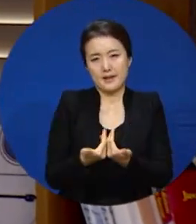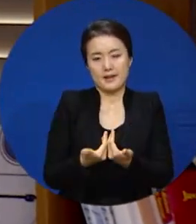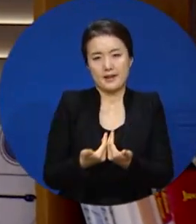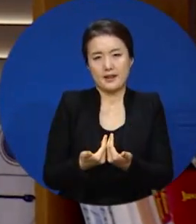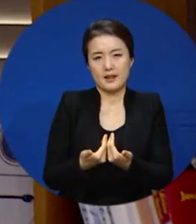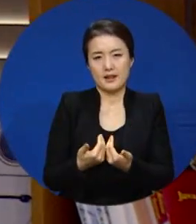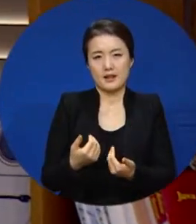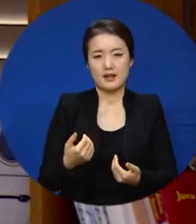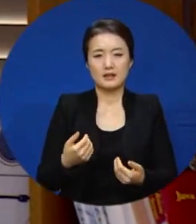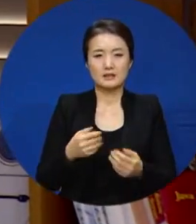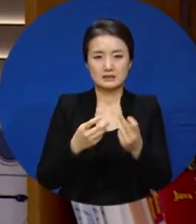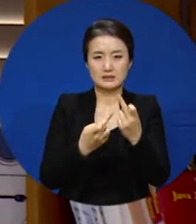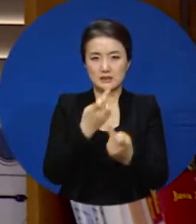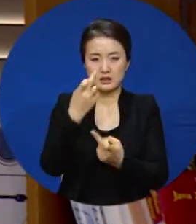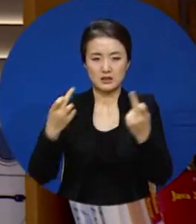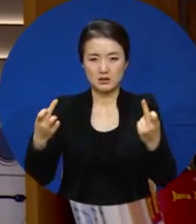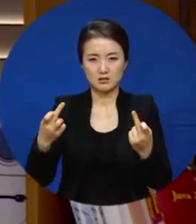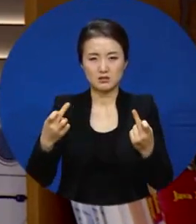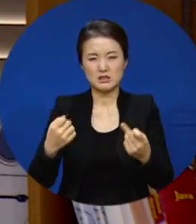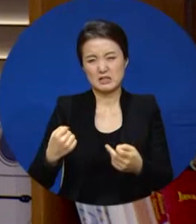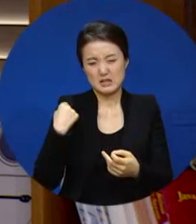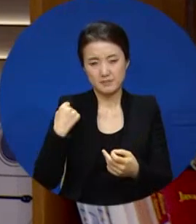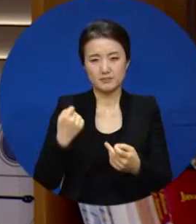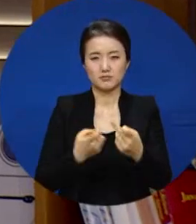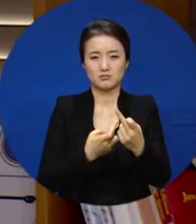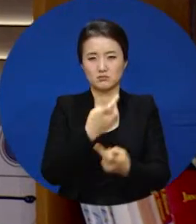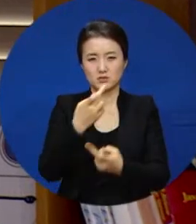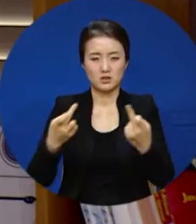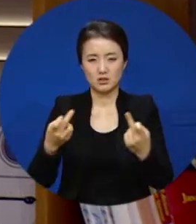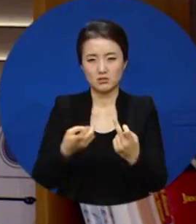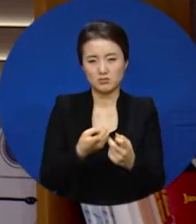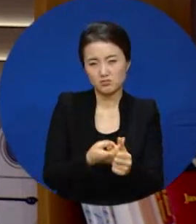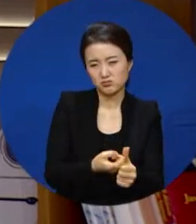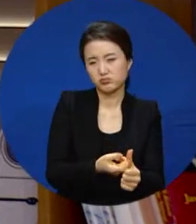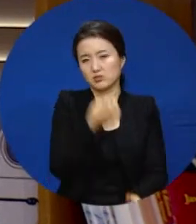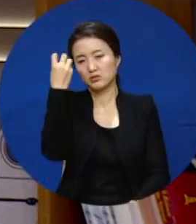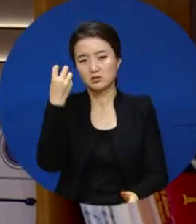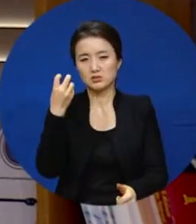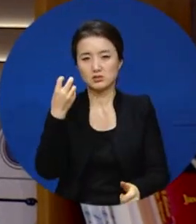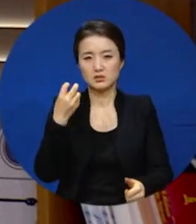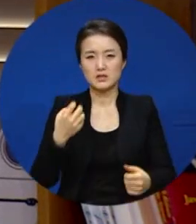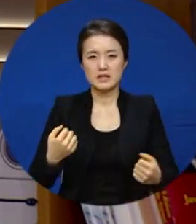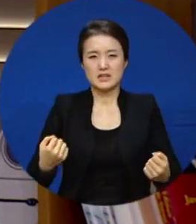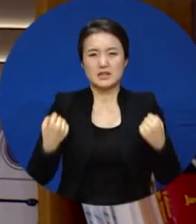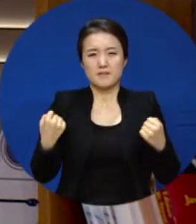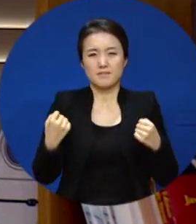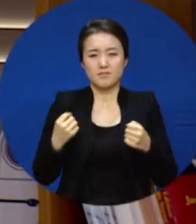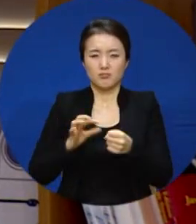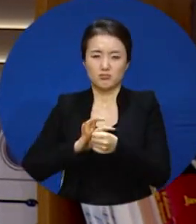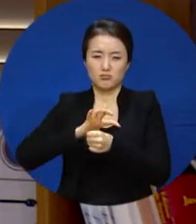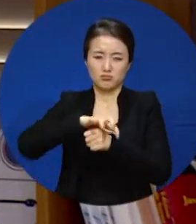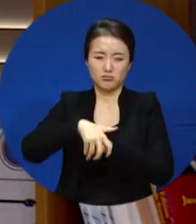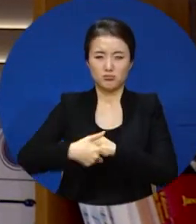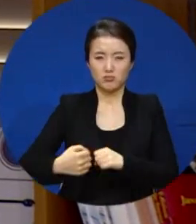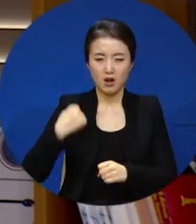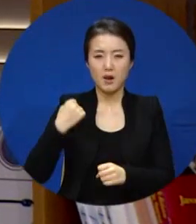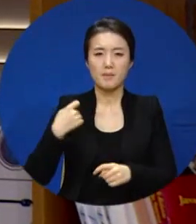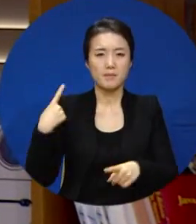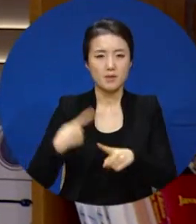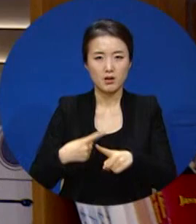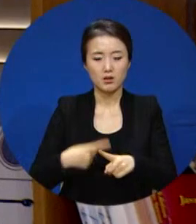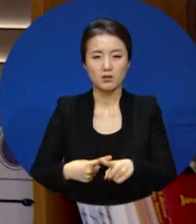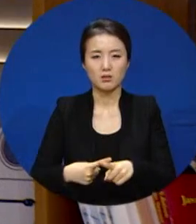산 산을 뽑고 기계 3 기는 세상을 덮는 달 정도로 천하의 방 할 자가 없는 최고의